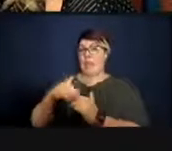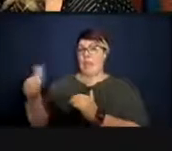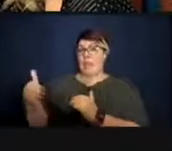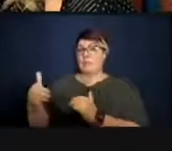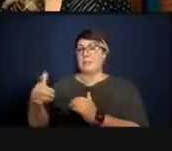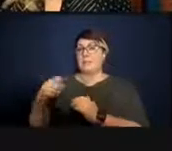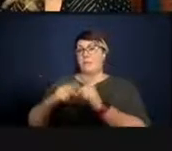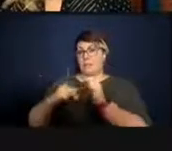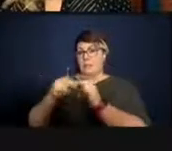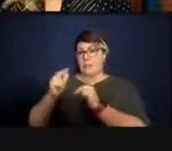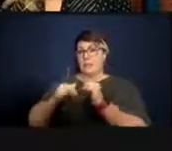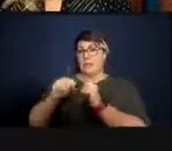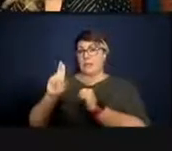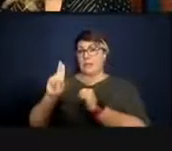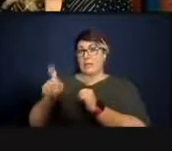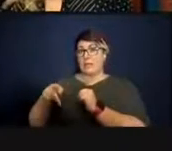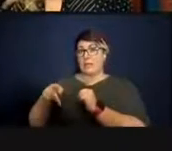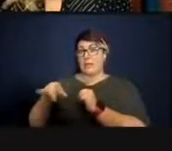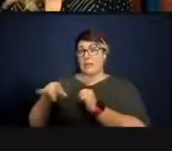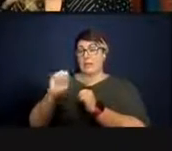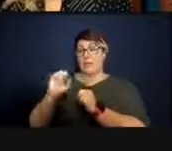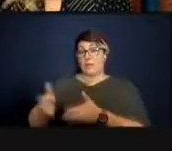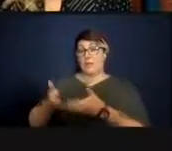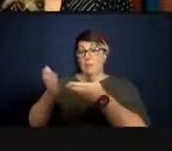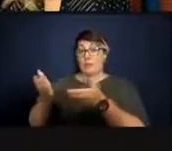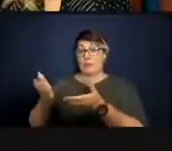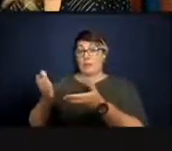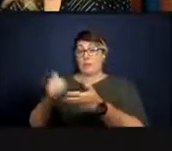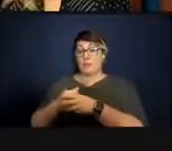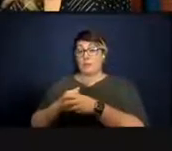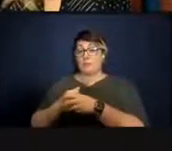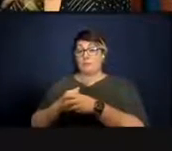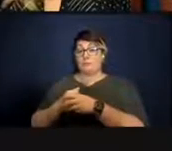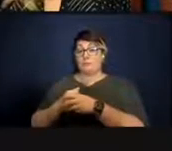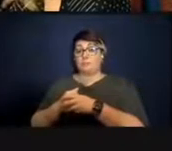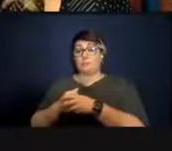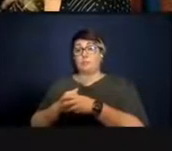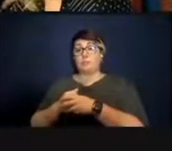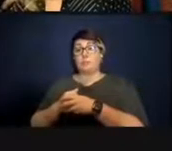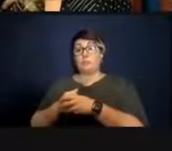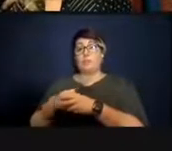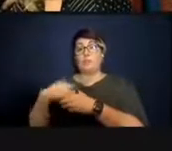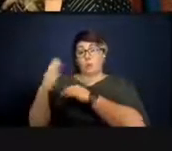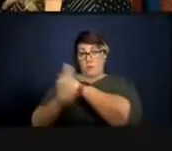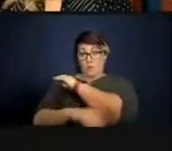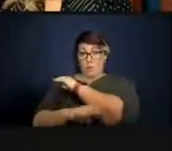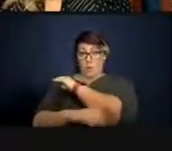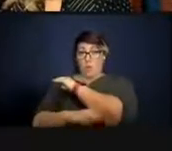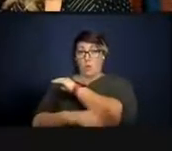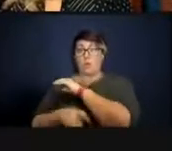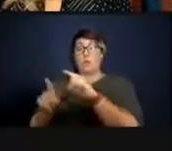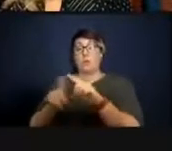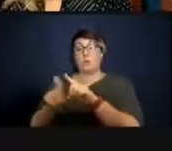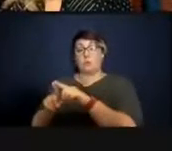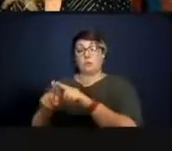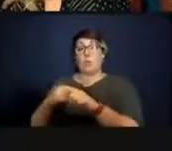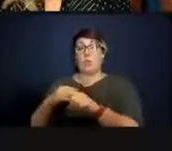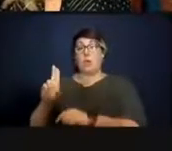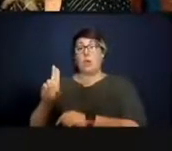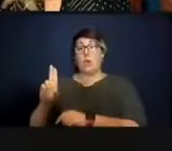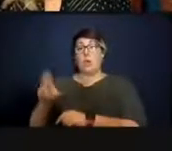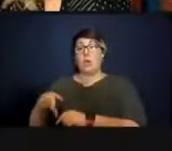Nafikiri tutawaletea taarifa kuhusiana na shule hizi zinazojengwa katika